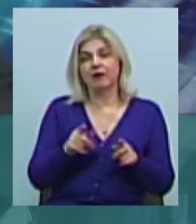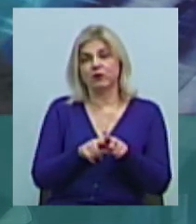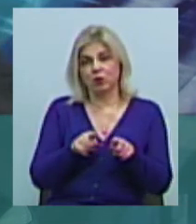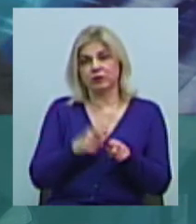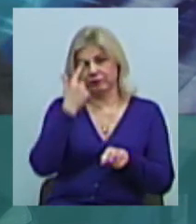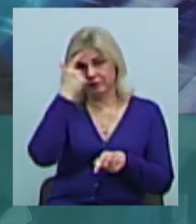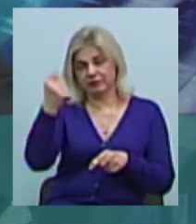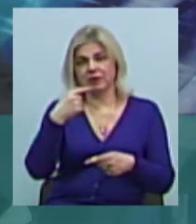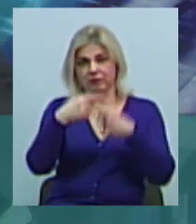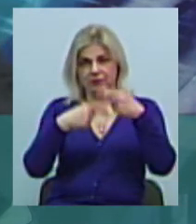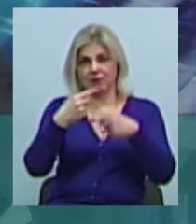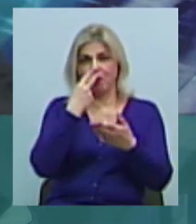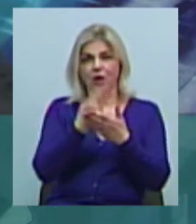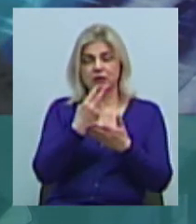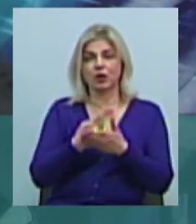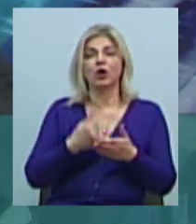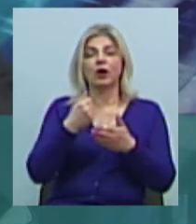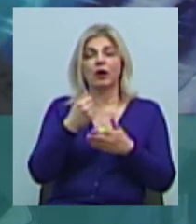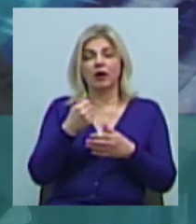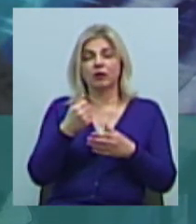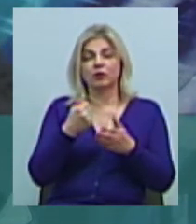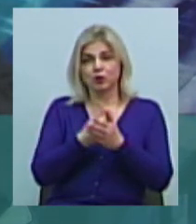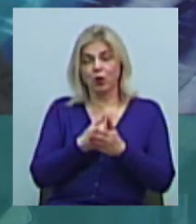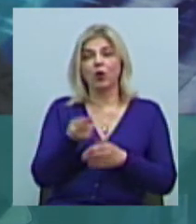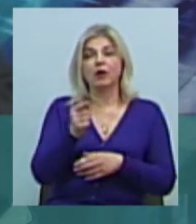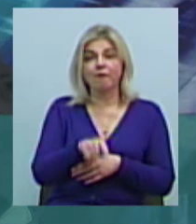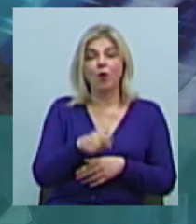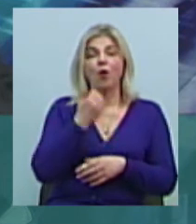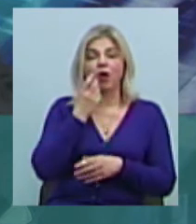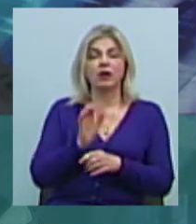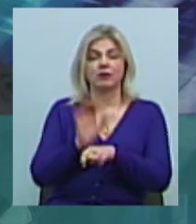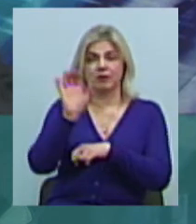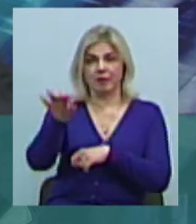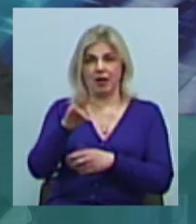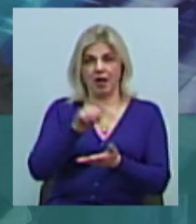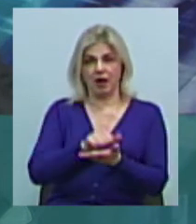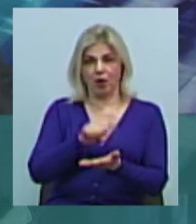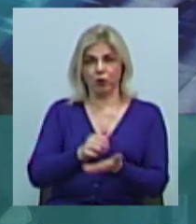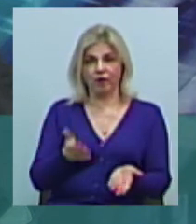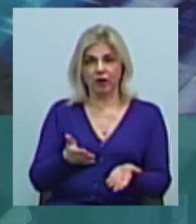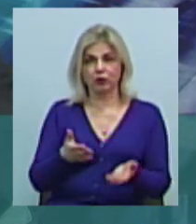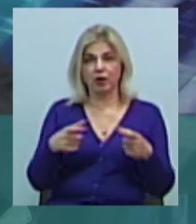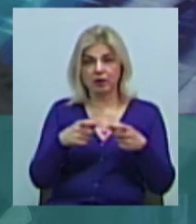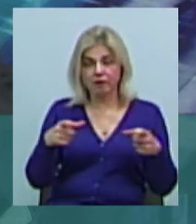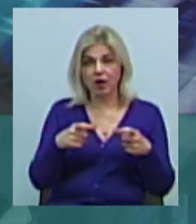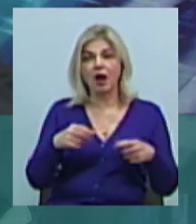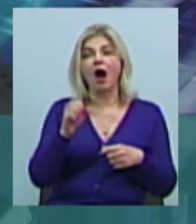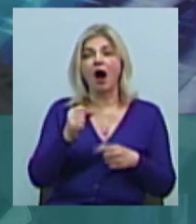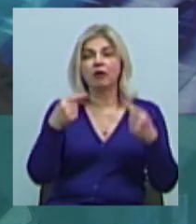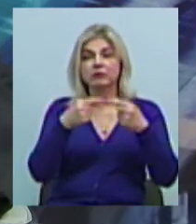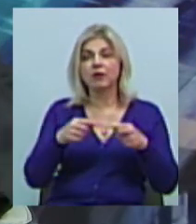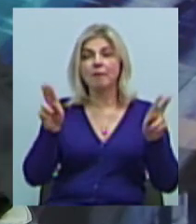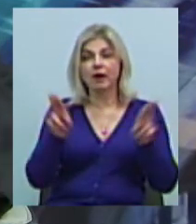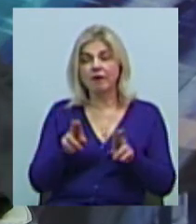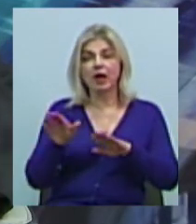надавати покази приладів обліку до того моменту, як ми почнемо друкувати рахунки. А відповідно до правил, ми повинні після